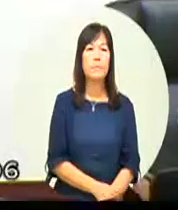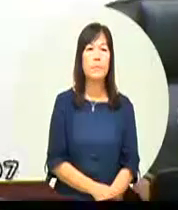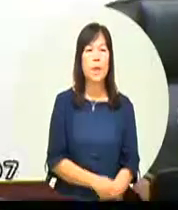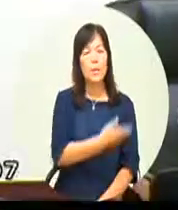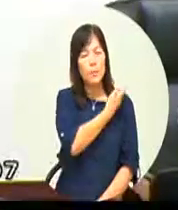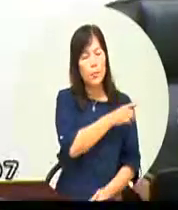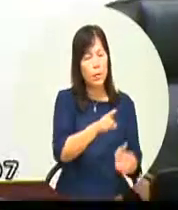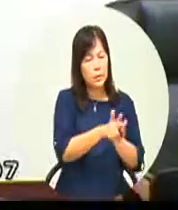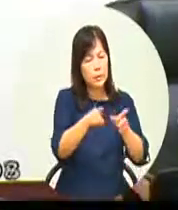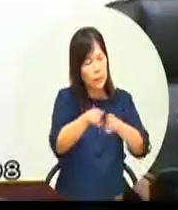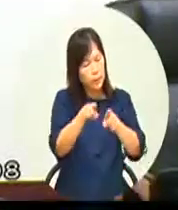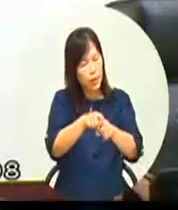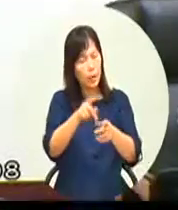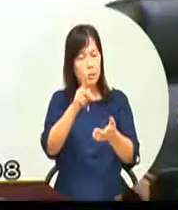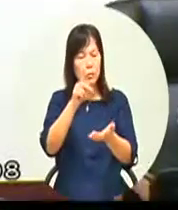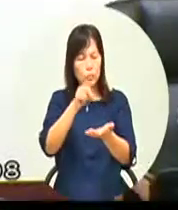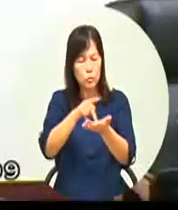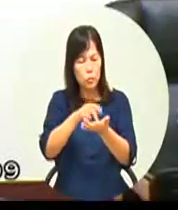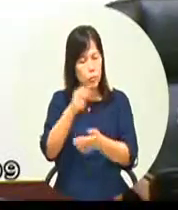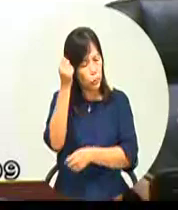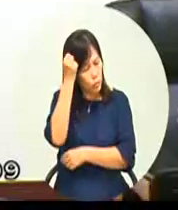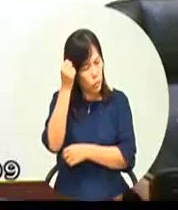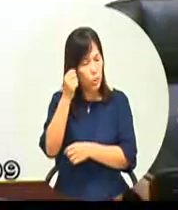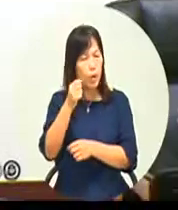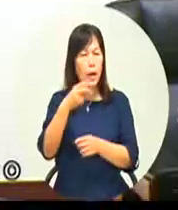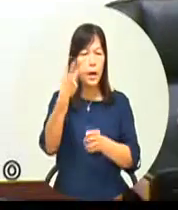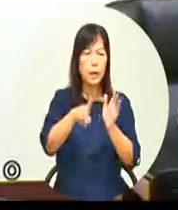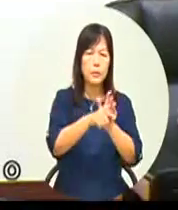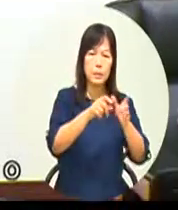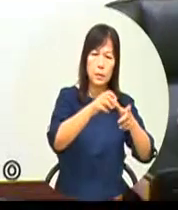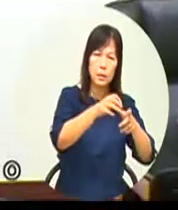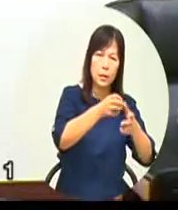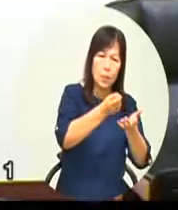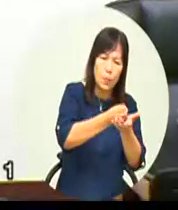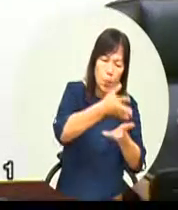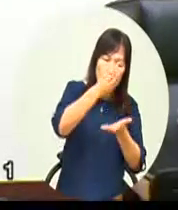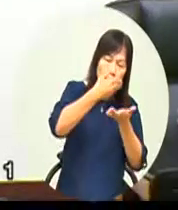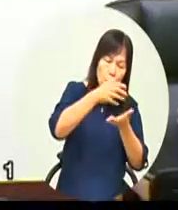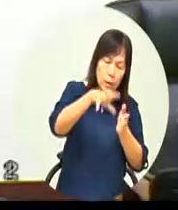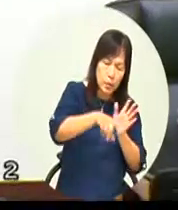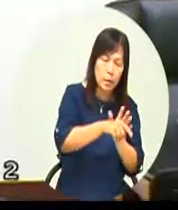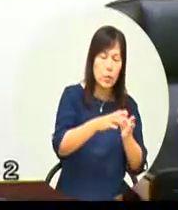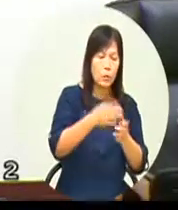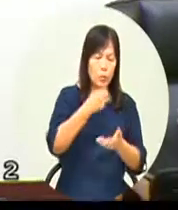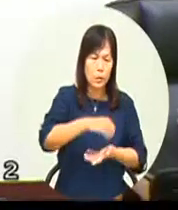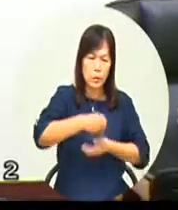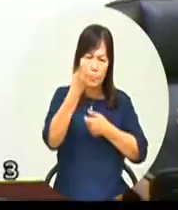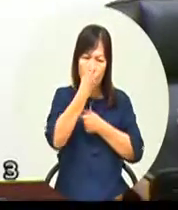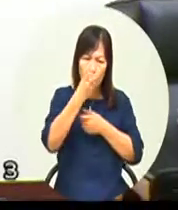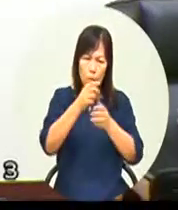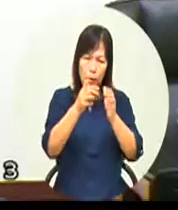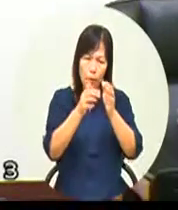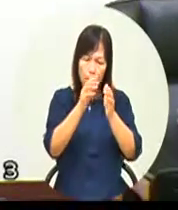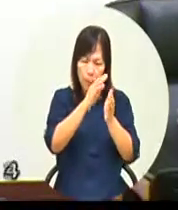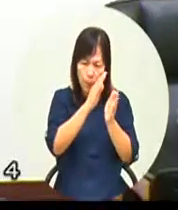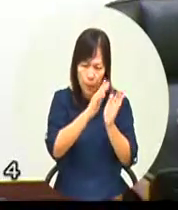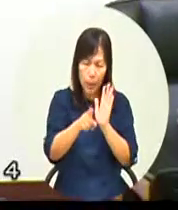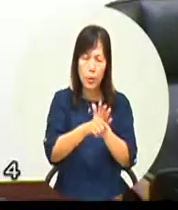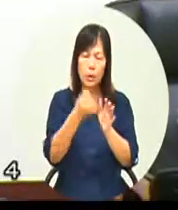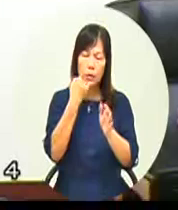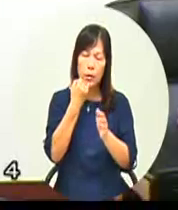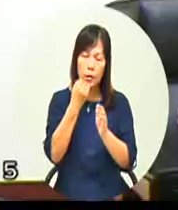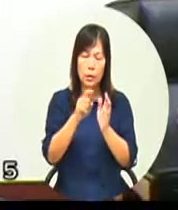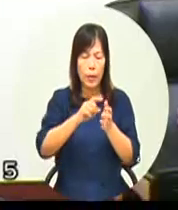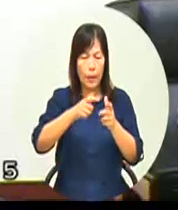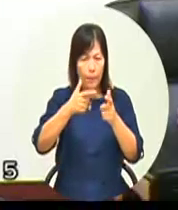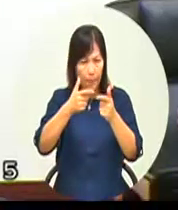是民宿业者也好，饭店业者也好，像这个我们如何提出一个比较好的管理办法，让它既能合法也